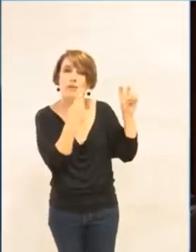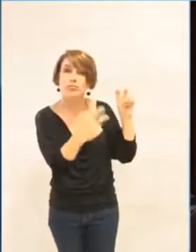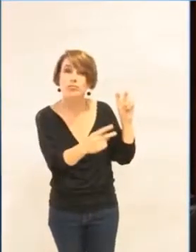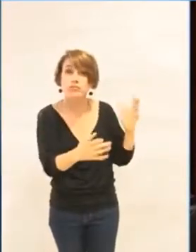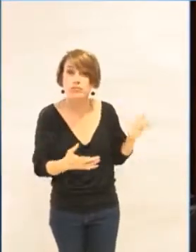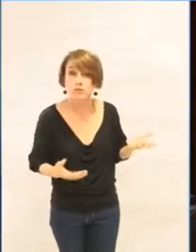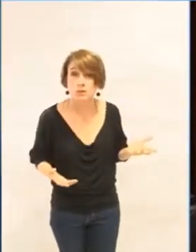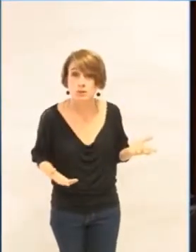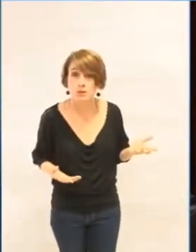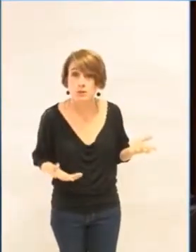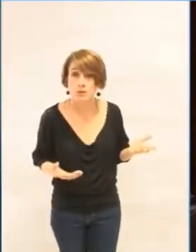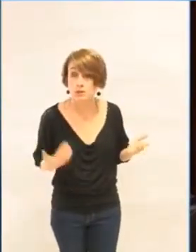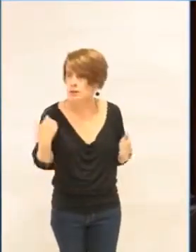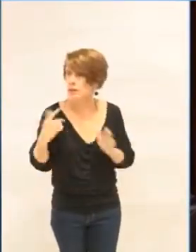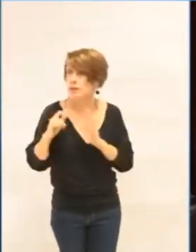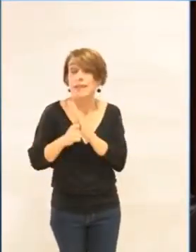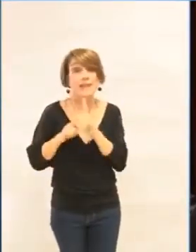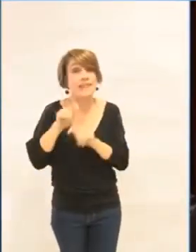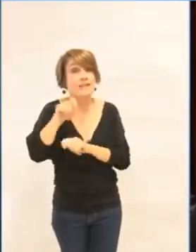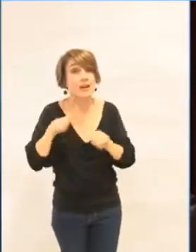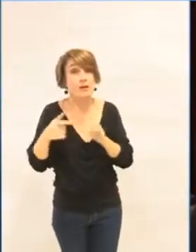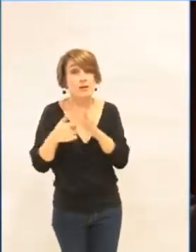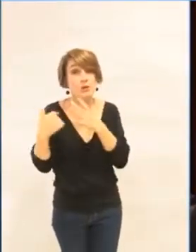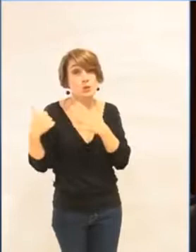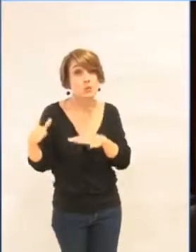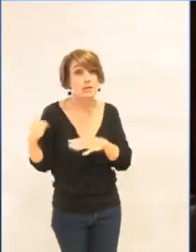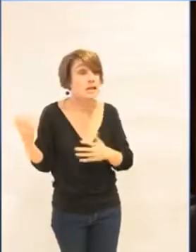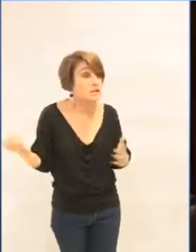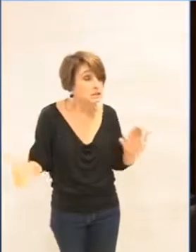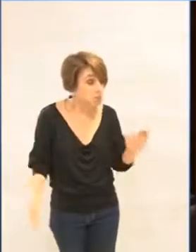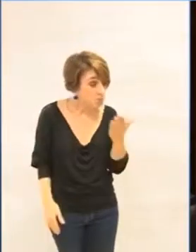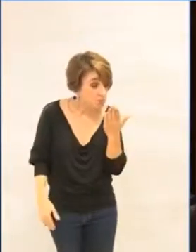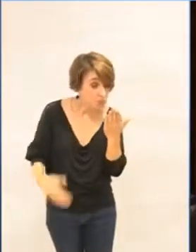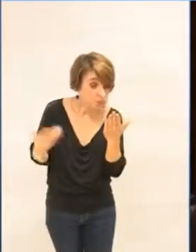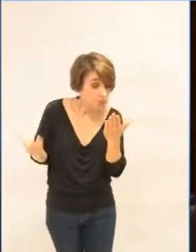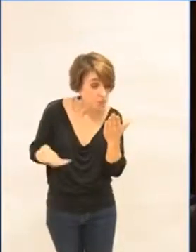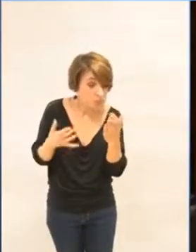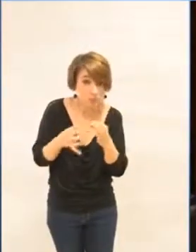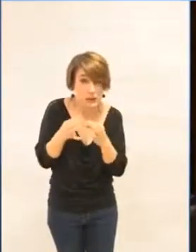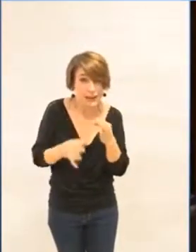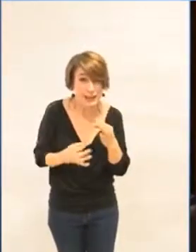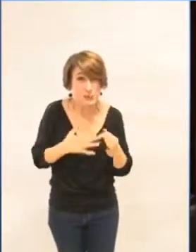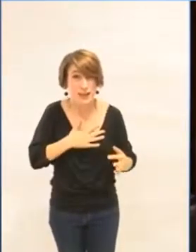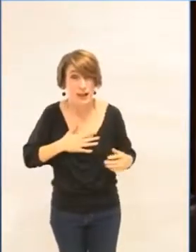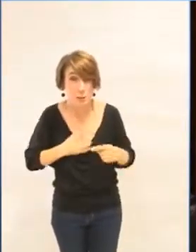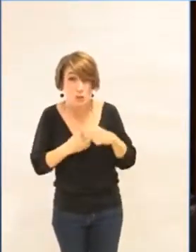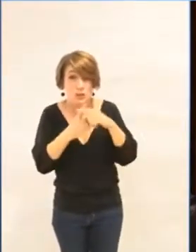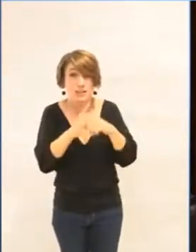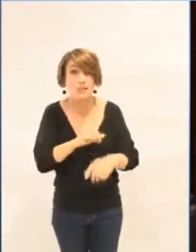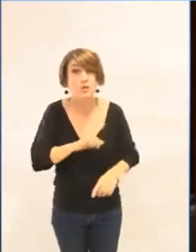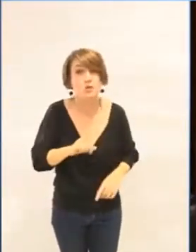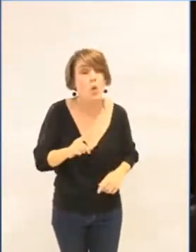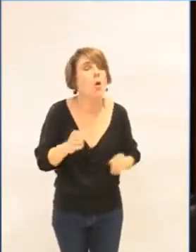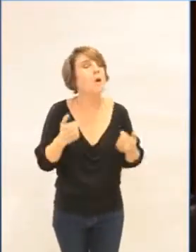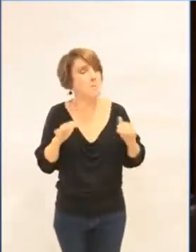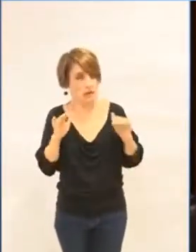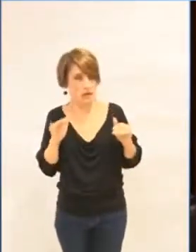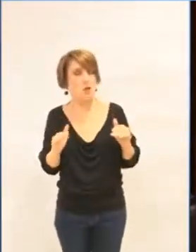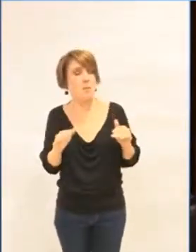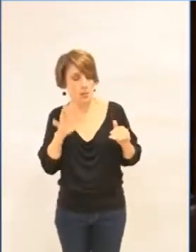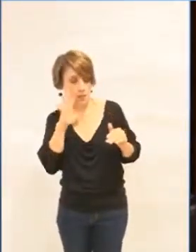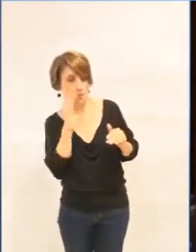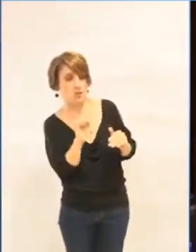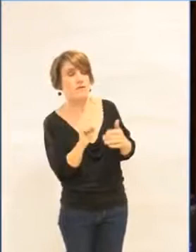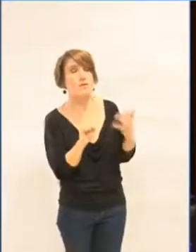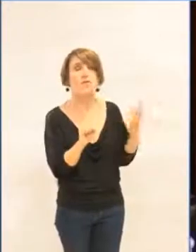au moment de l'évaluation en 2016 ne peuvent être considérés comme satisfaisants, mais note déjà un point, c'est qu'ils